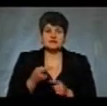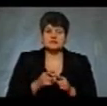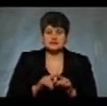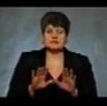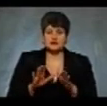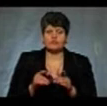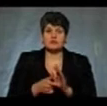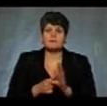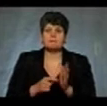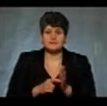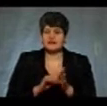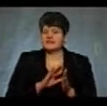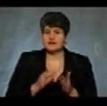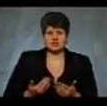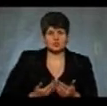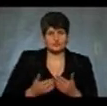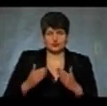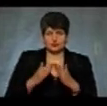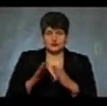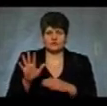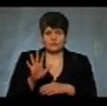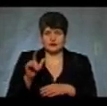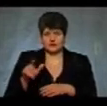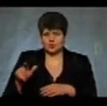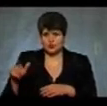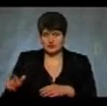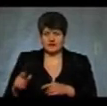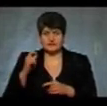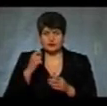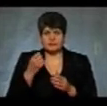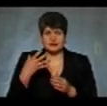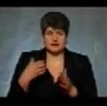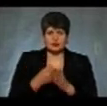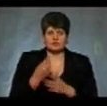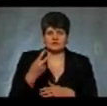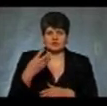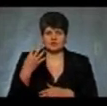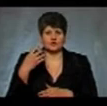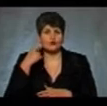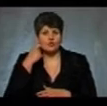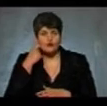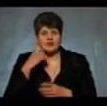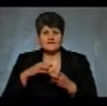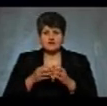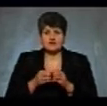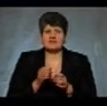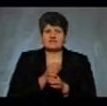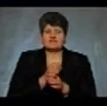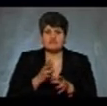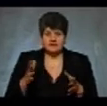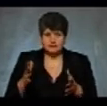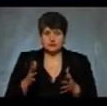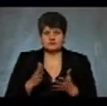у приміщенні нежитлового будинку. П'ятеро людей віком від 15 до 24 років в результаті вибухів